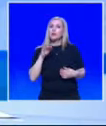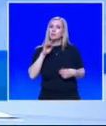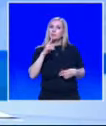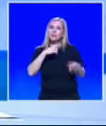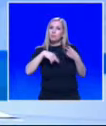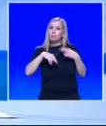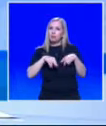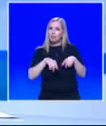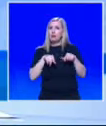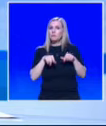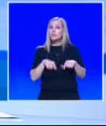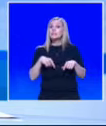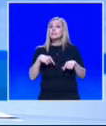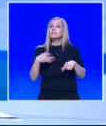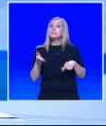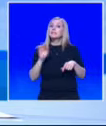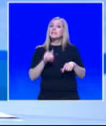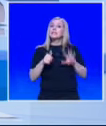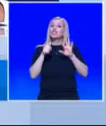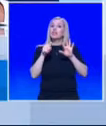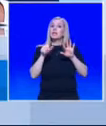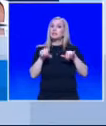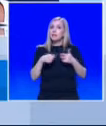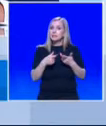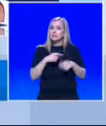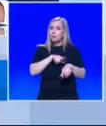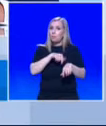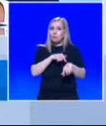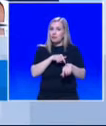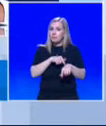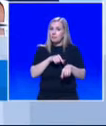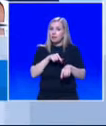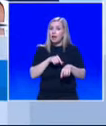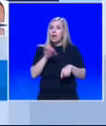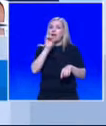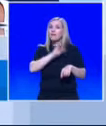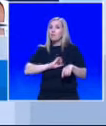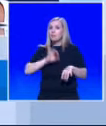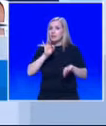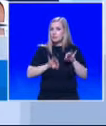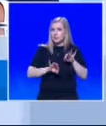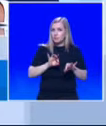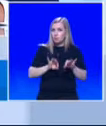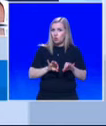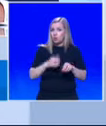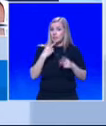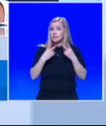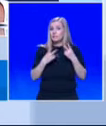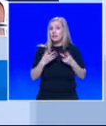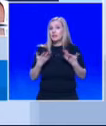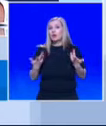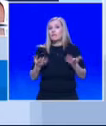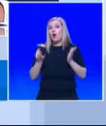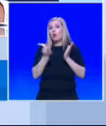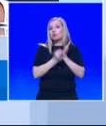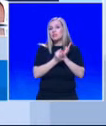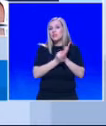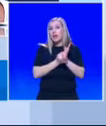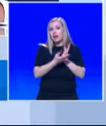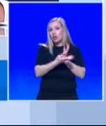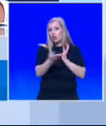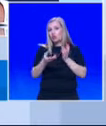ваша теза само след 6 месеца по време на европейските избори. Вероятно тогава ще се види избирателите, каква оценка ще дадат